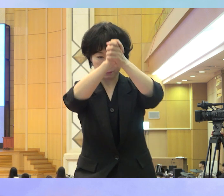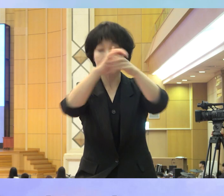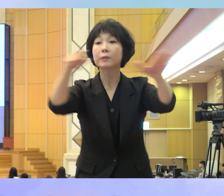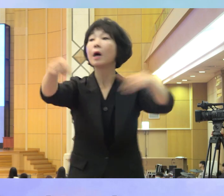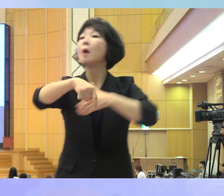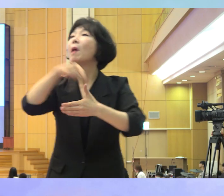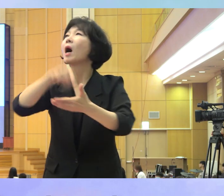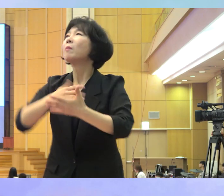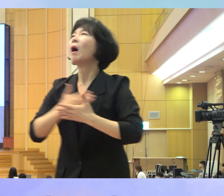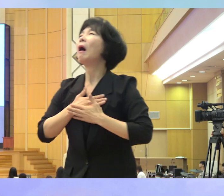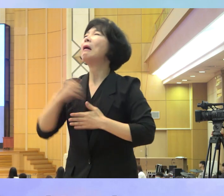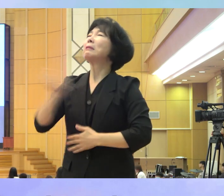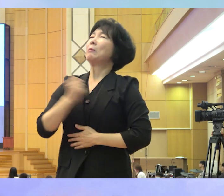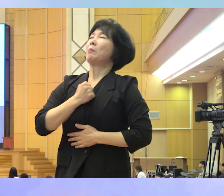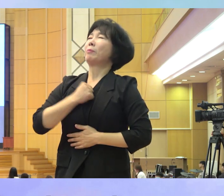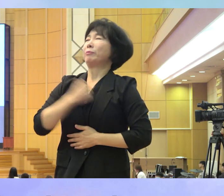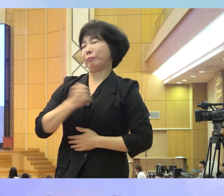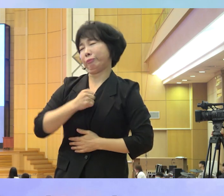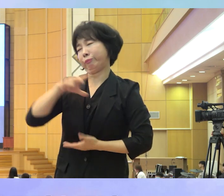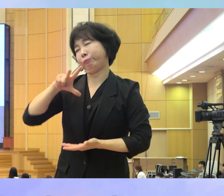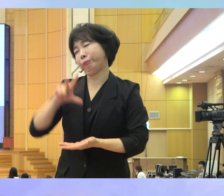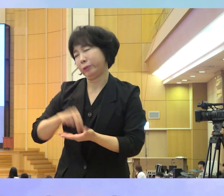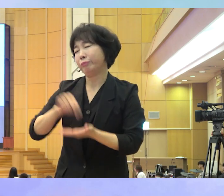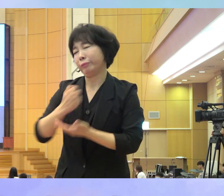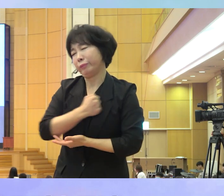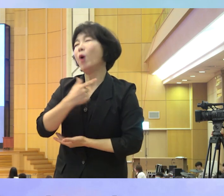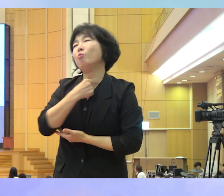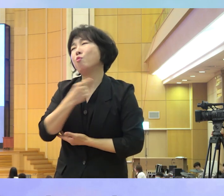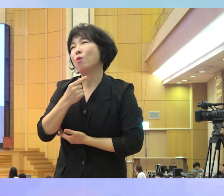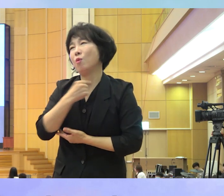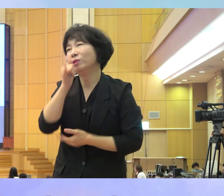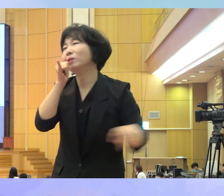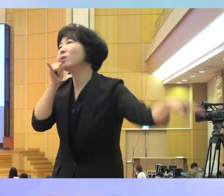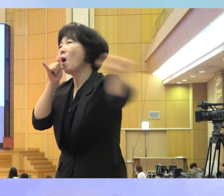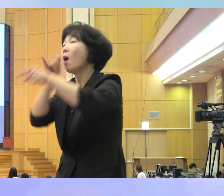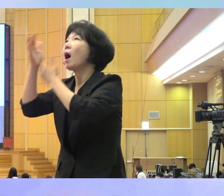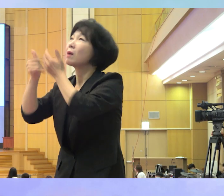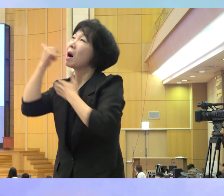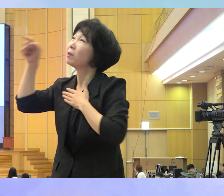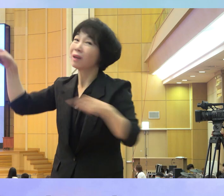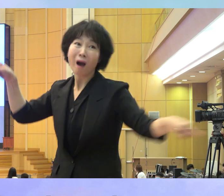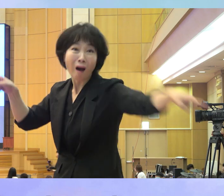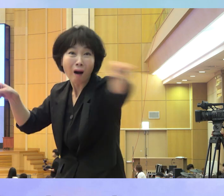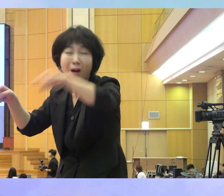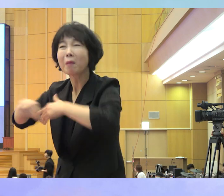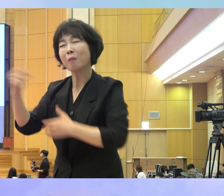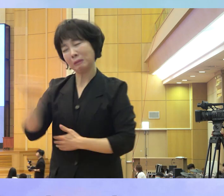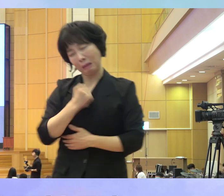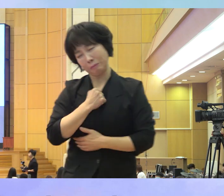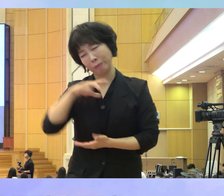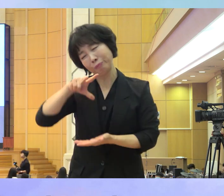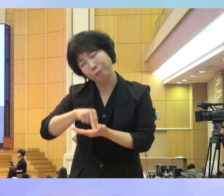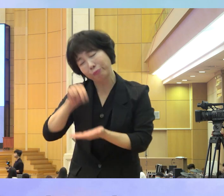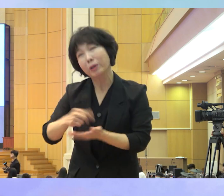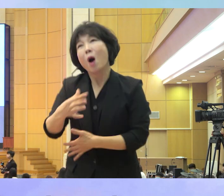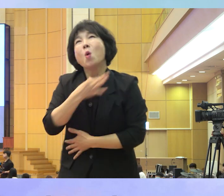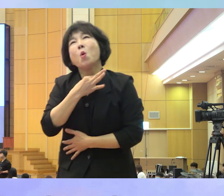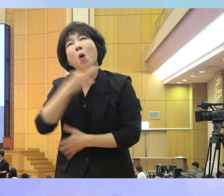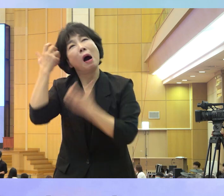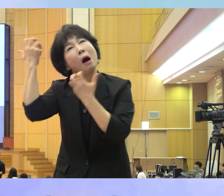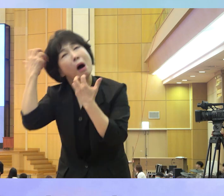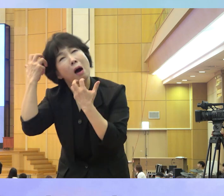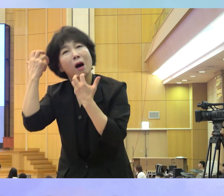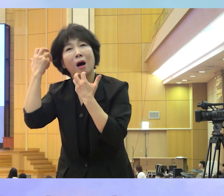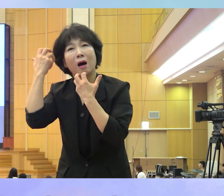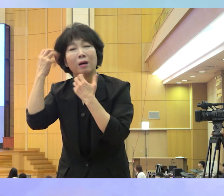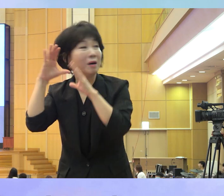가슴에 손을 얹은 자들은 각자 소원이 있습니다. 하나님 아버지여, 저들의 소원과